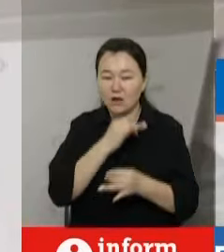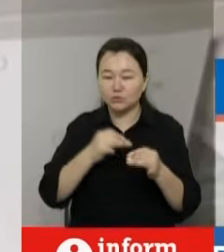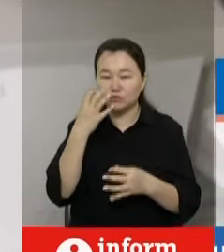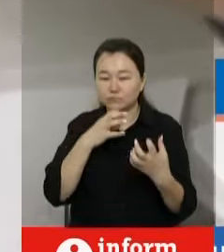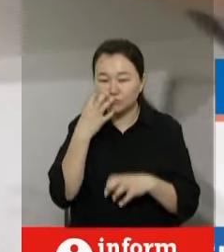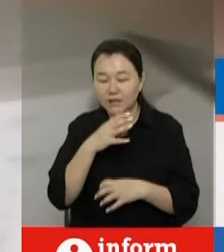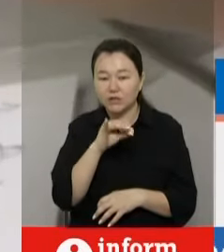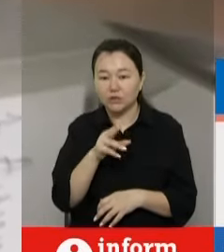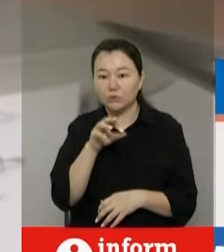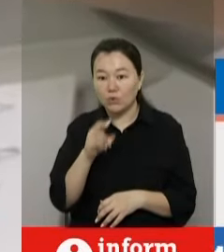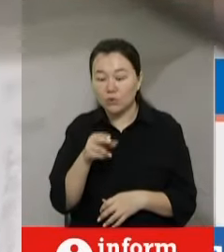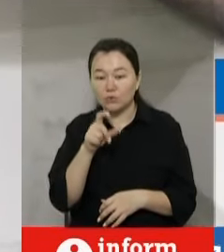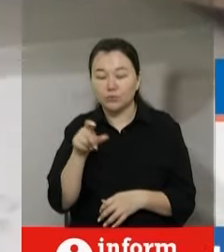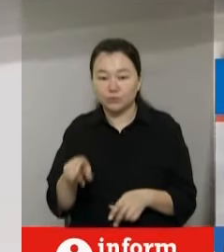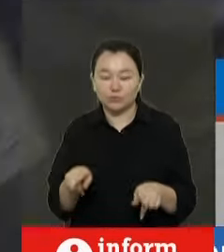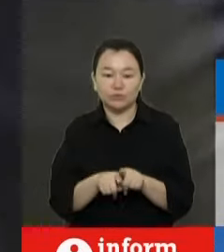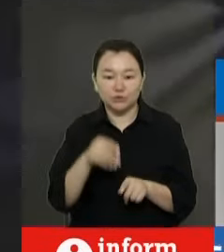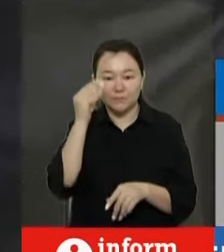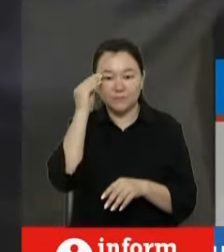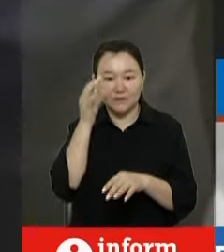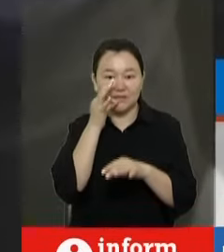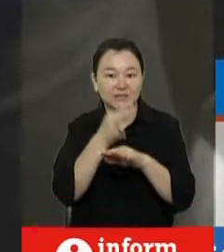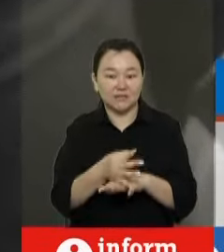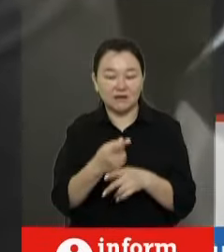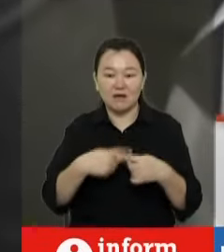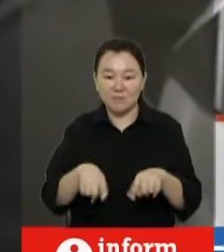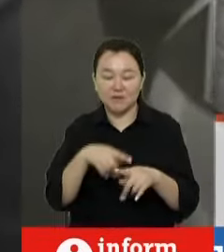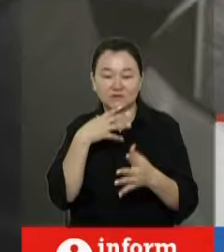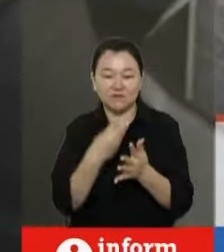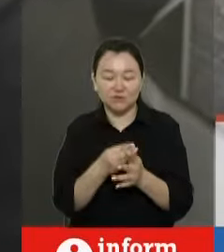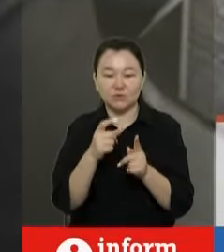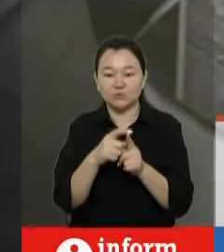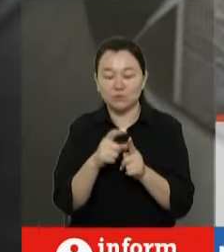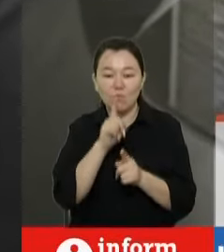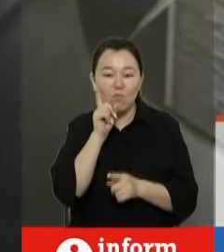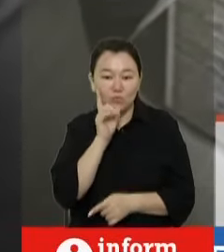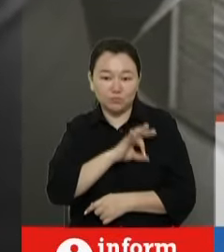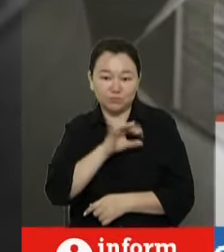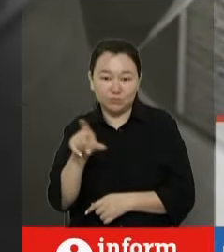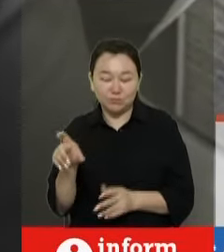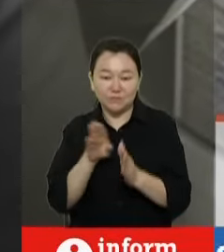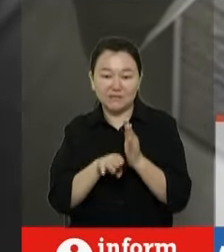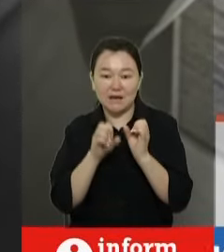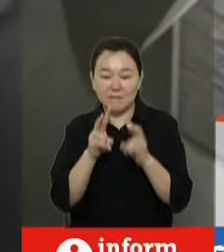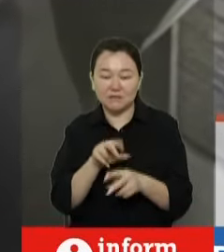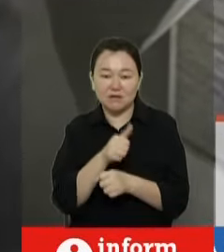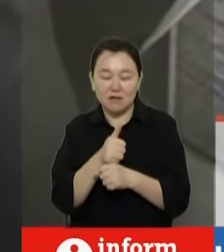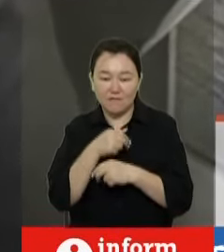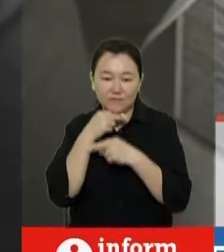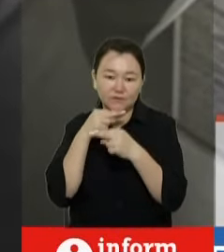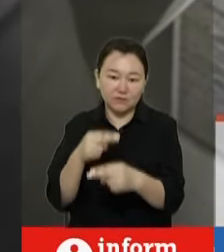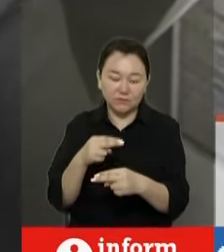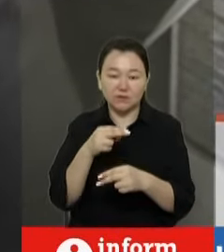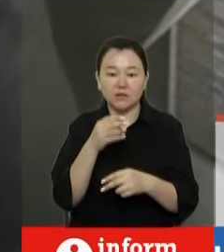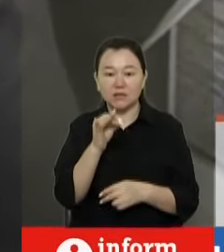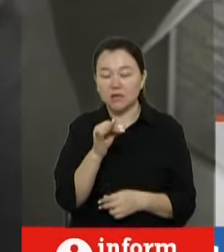мәселеге TikTok желісінің өкілдері де пікір білдірді. Компания өз сөзінде жас пайдаланушылардың қауіпсіздігіне баса мән беретіндіктерін